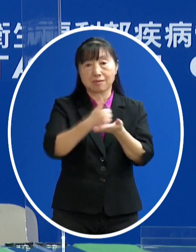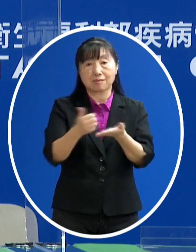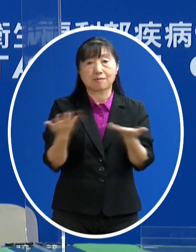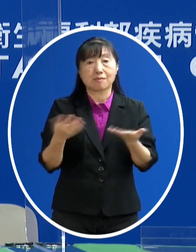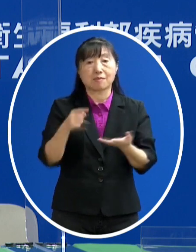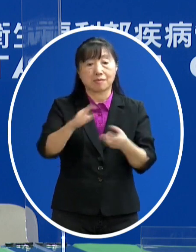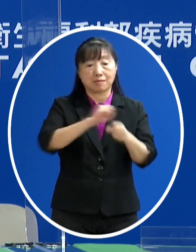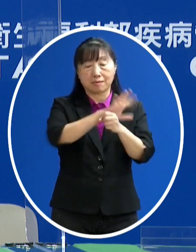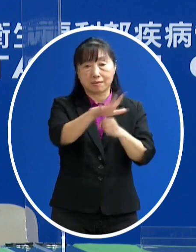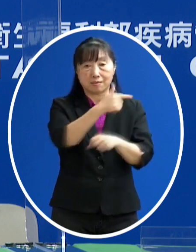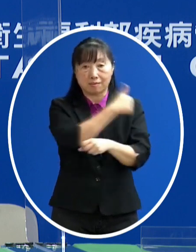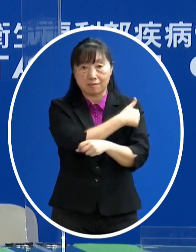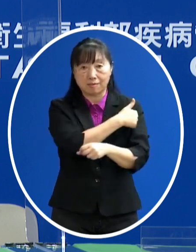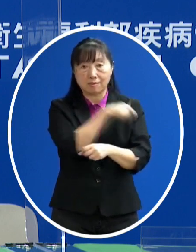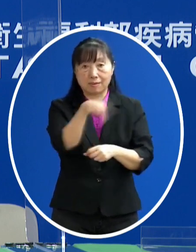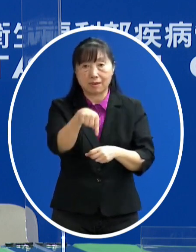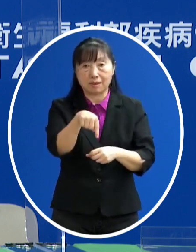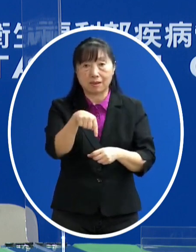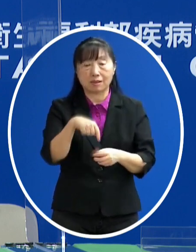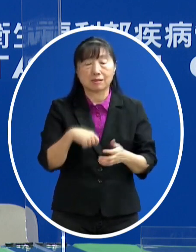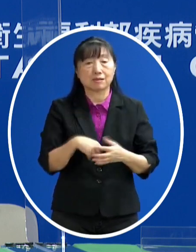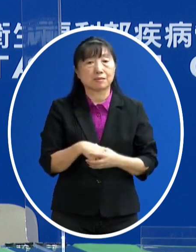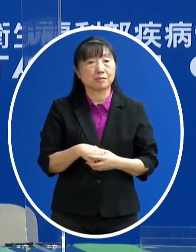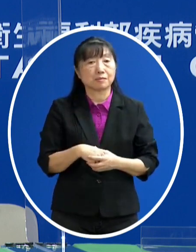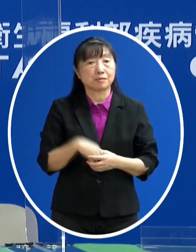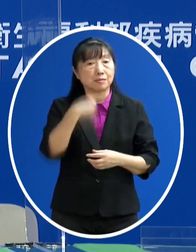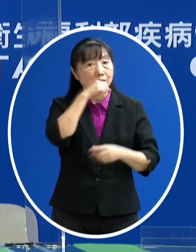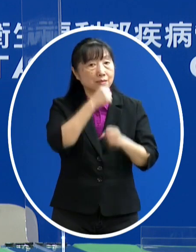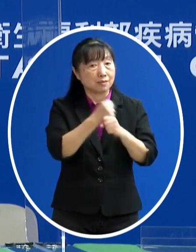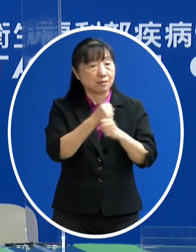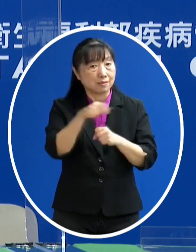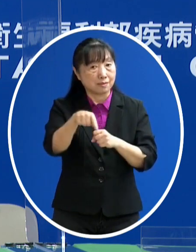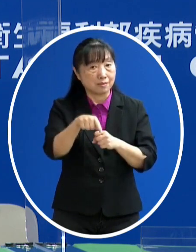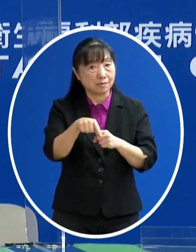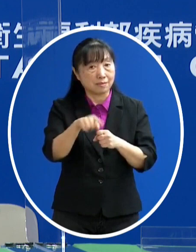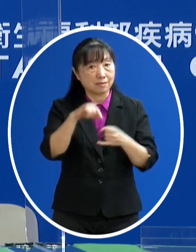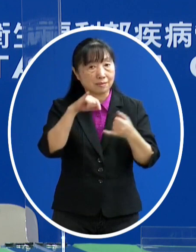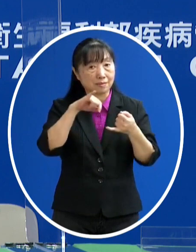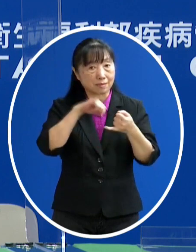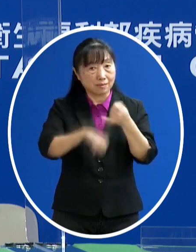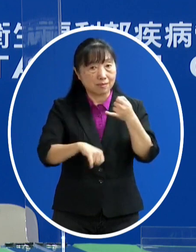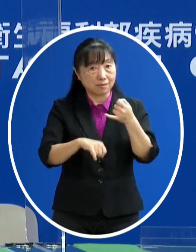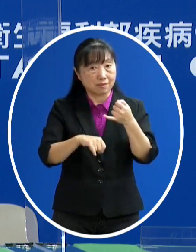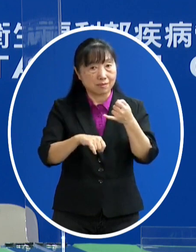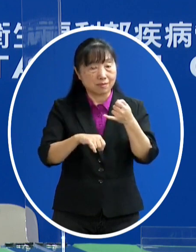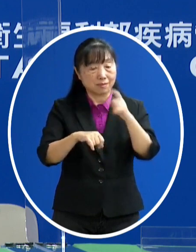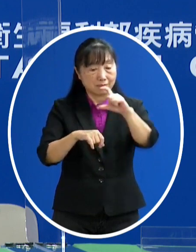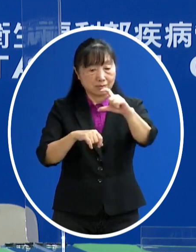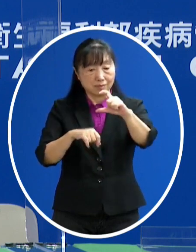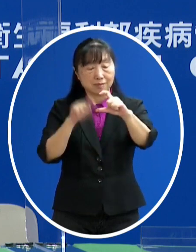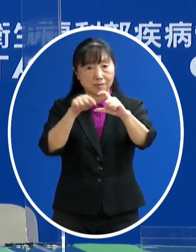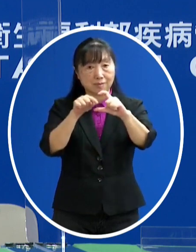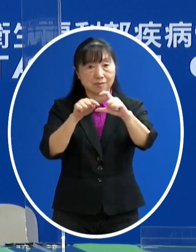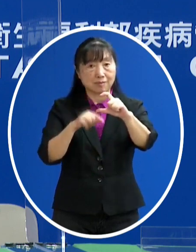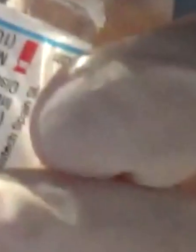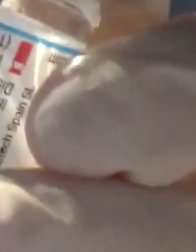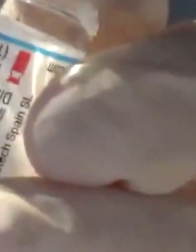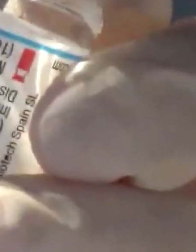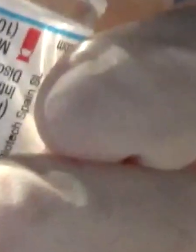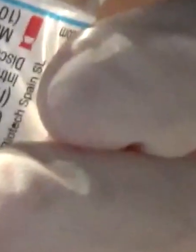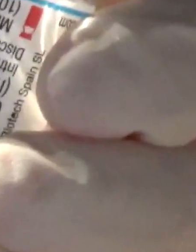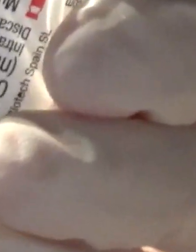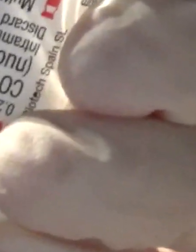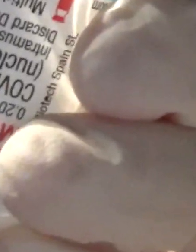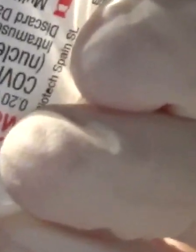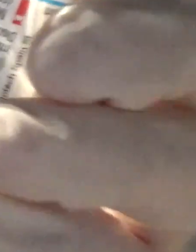啊的这个最后一瓶、最后一剂啊，哈，最后一剂。那如果不